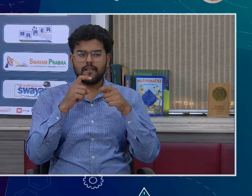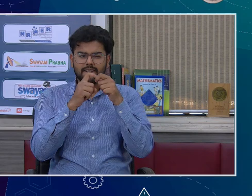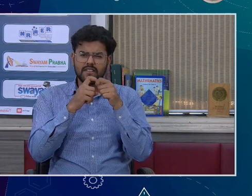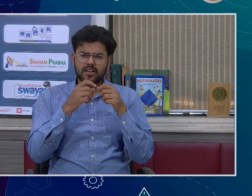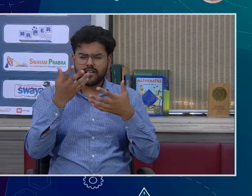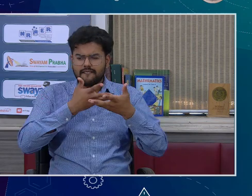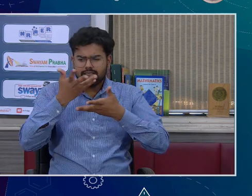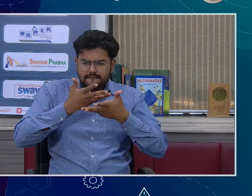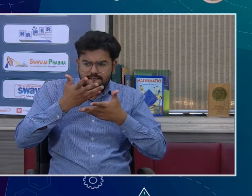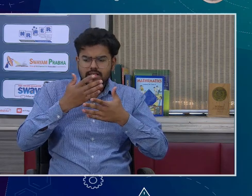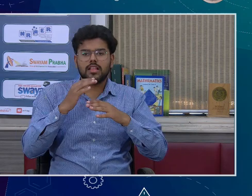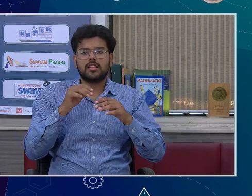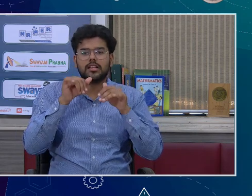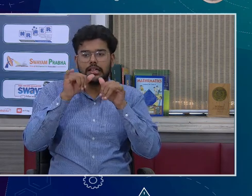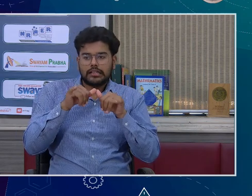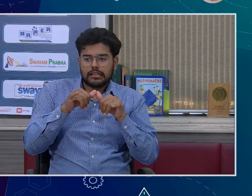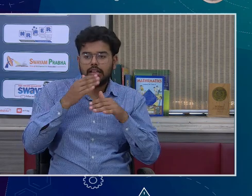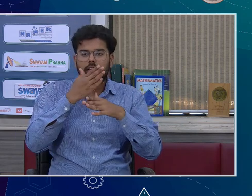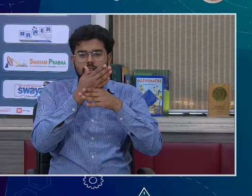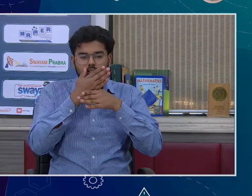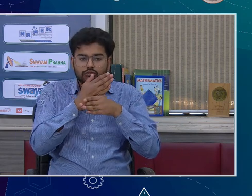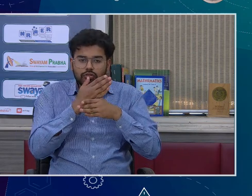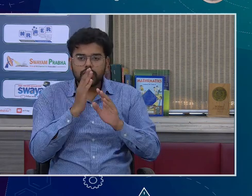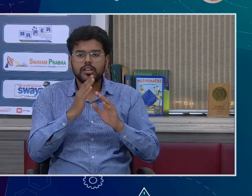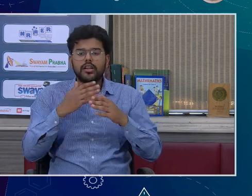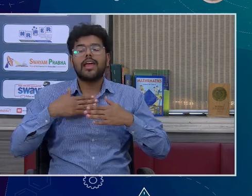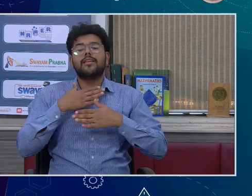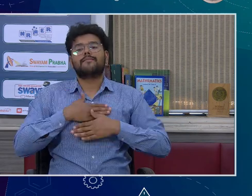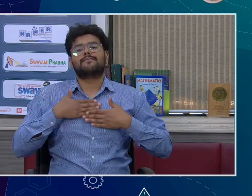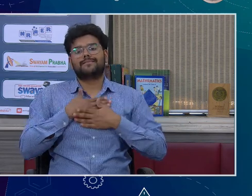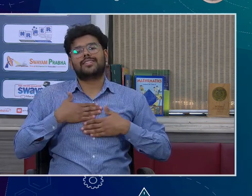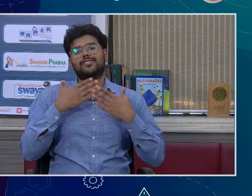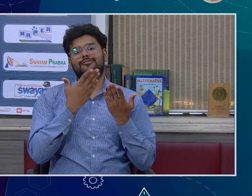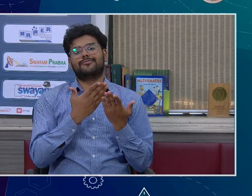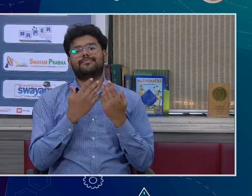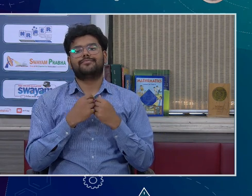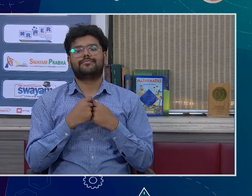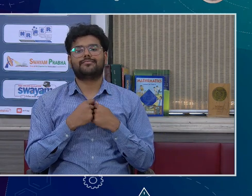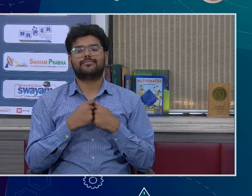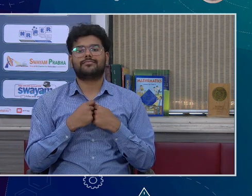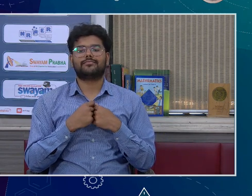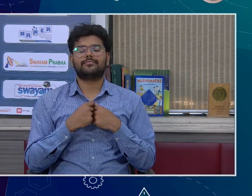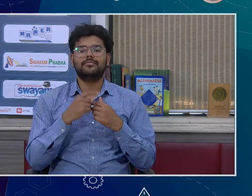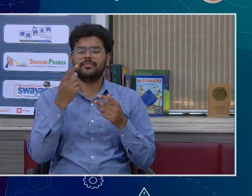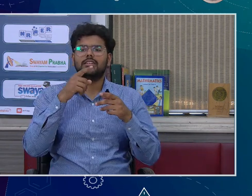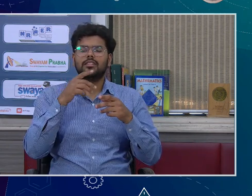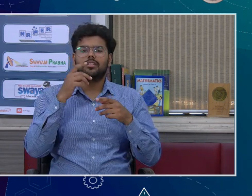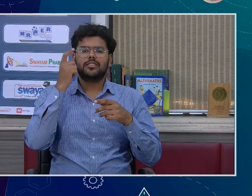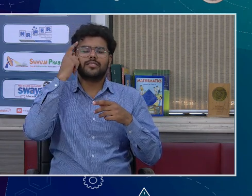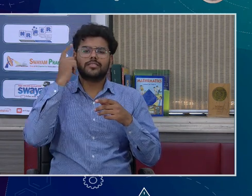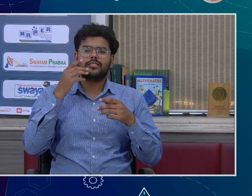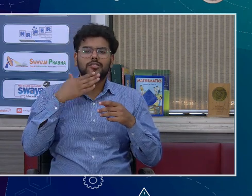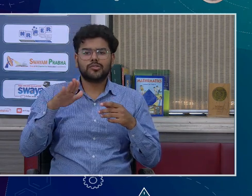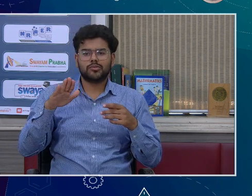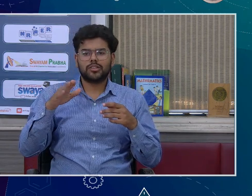आपस में रहना सीखेंगे and they would enjoy learning because वो एक दूसरे सीखेंगे. Now suppose a child doesn't know how to do good